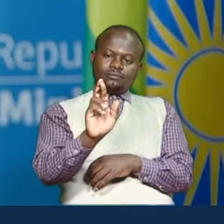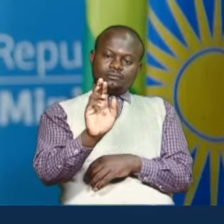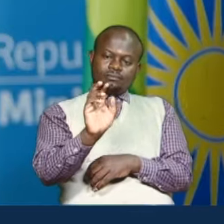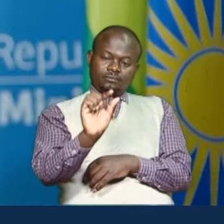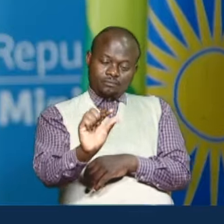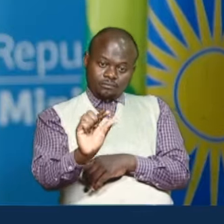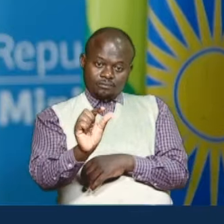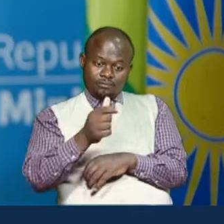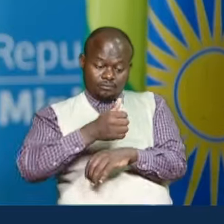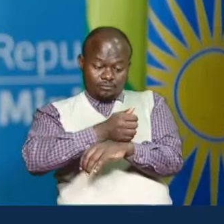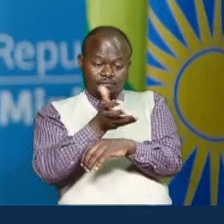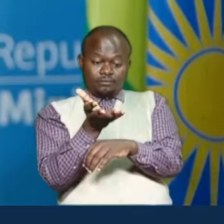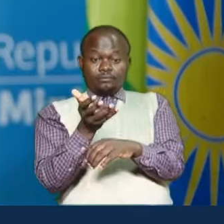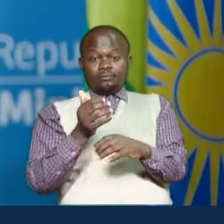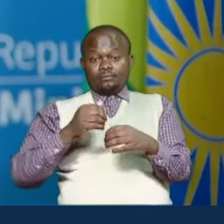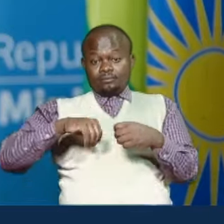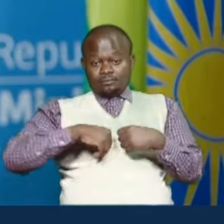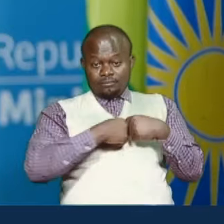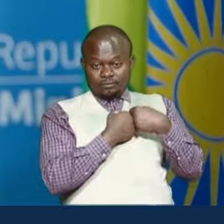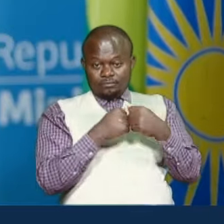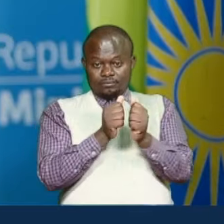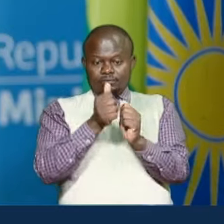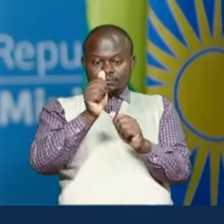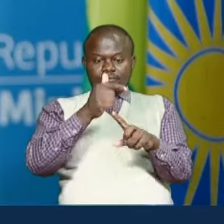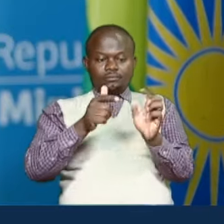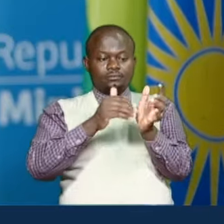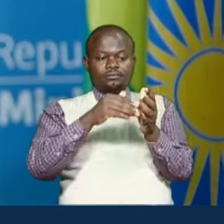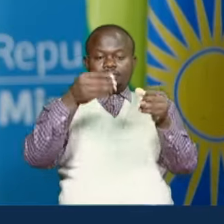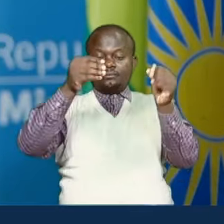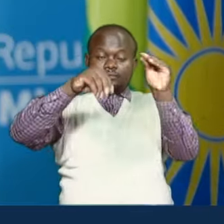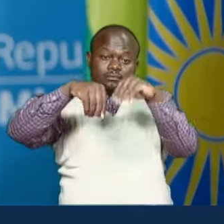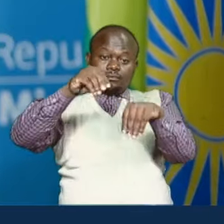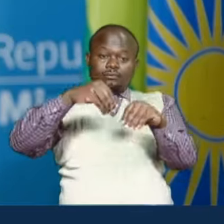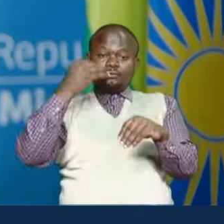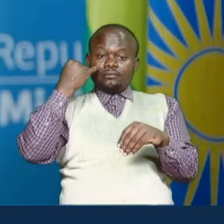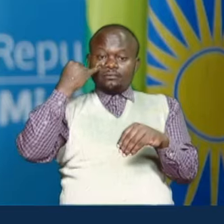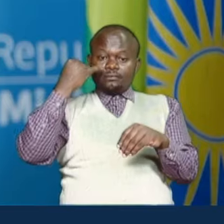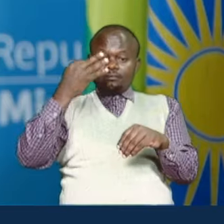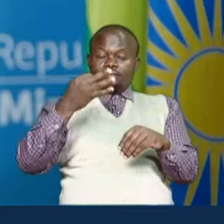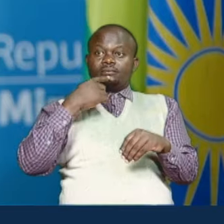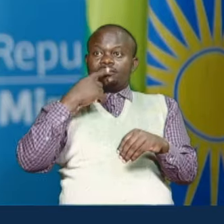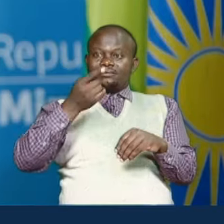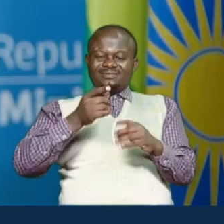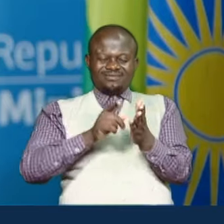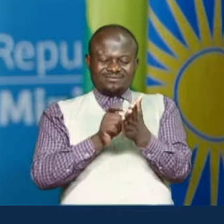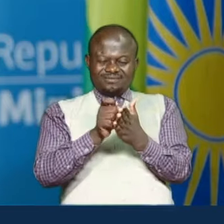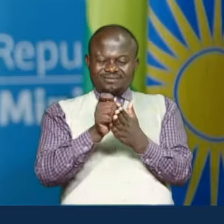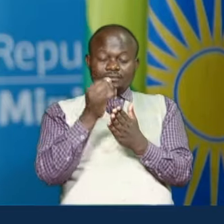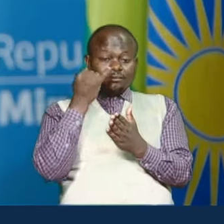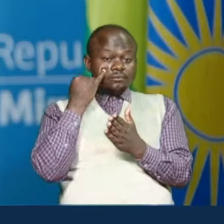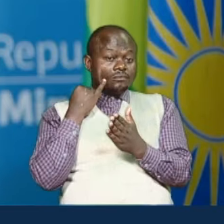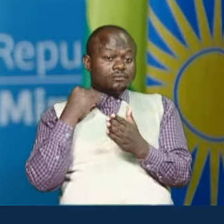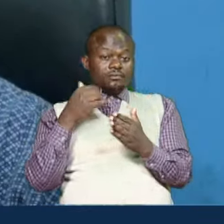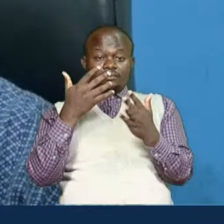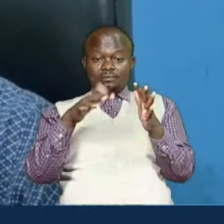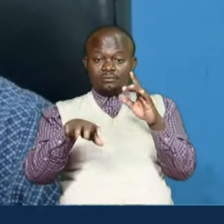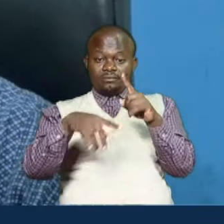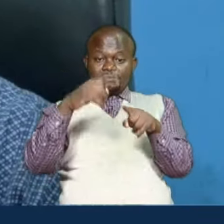nayo kandi hari umusaruro biri kugenda bitanga nubwo ari virus ifite ubukana bwinshi yadutwariye